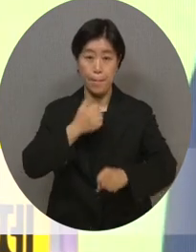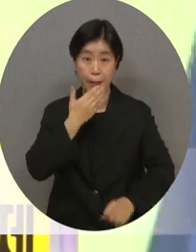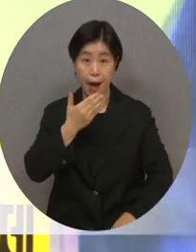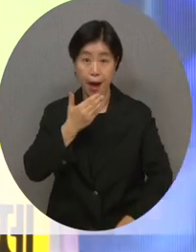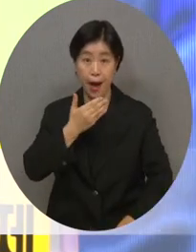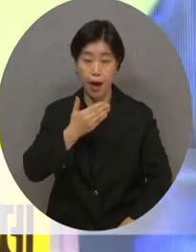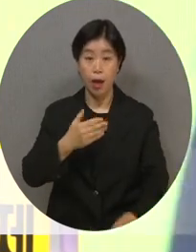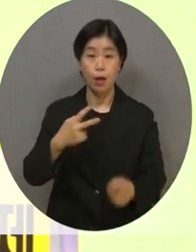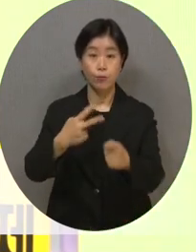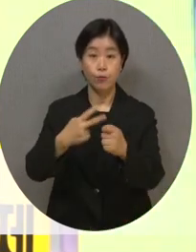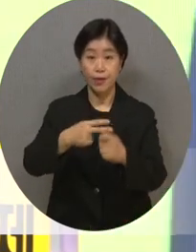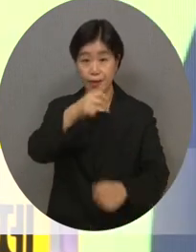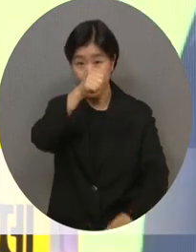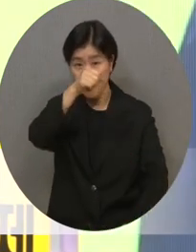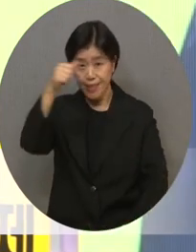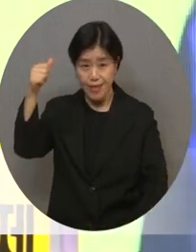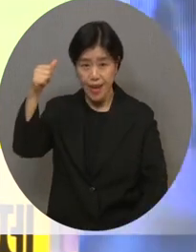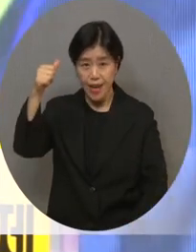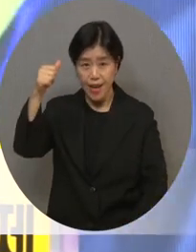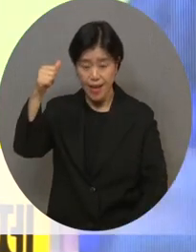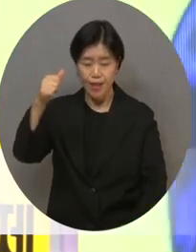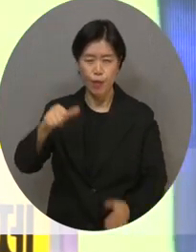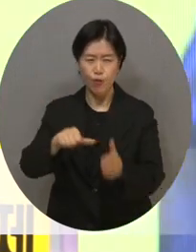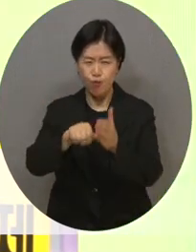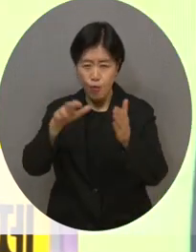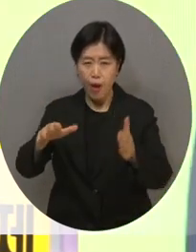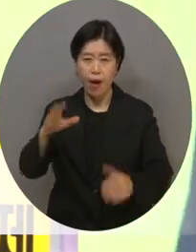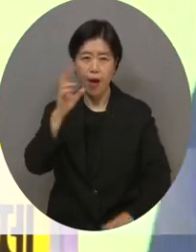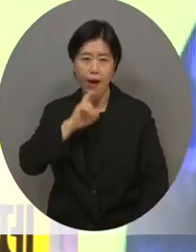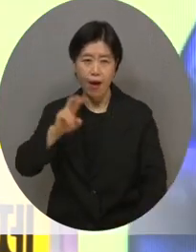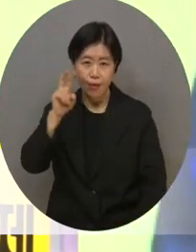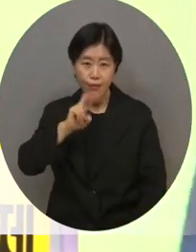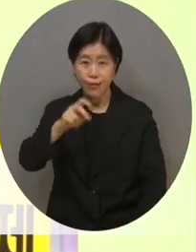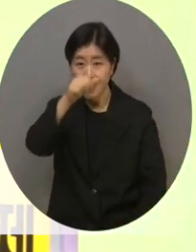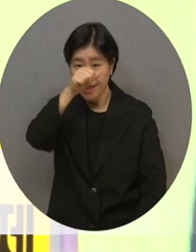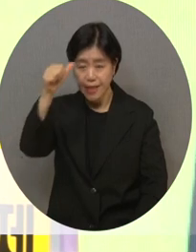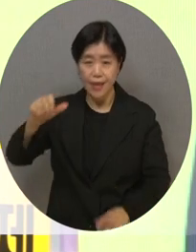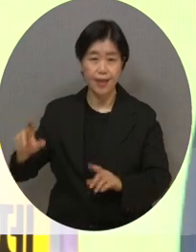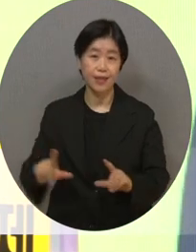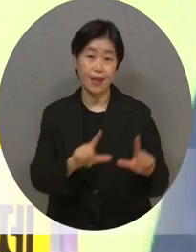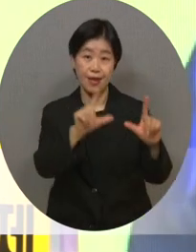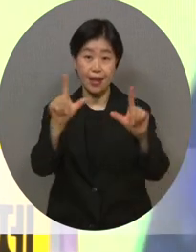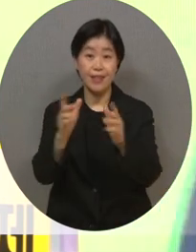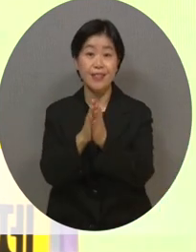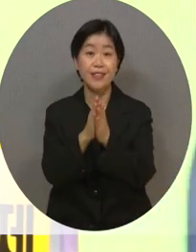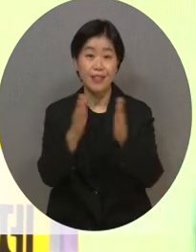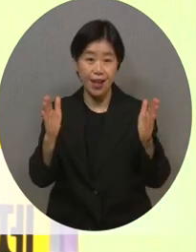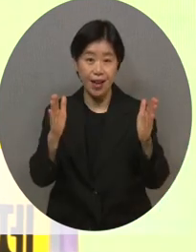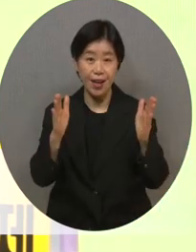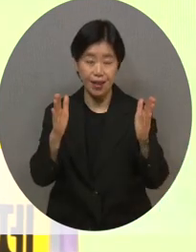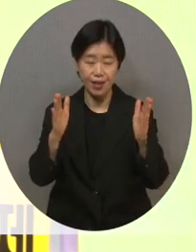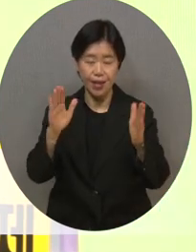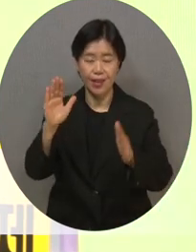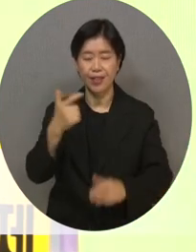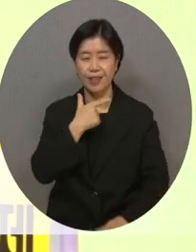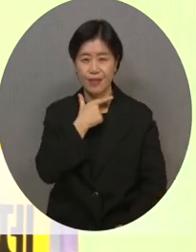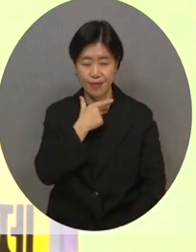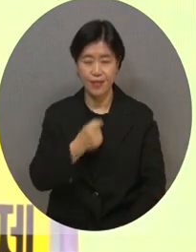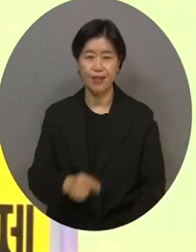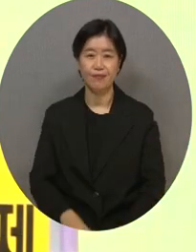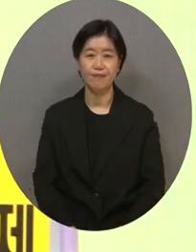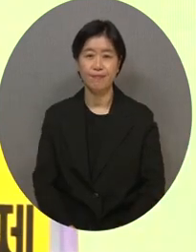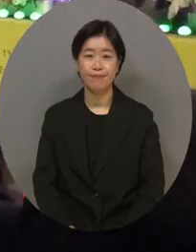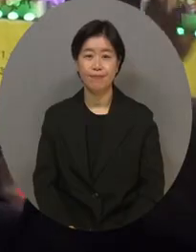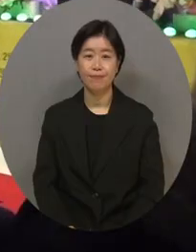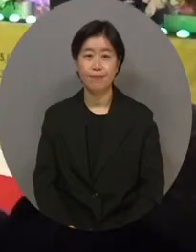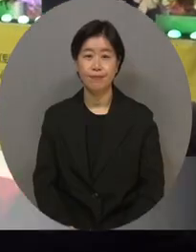인생, 스타의 인생, 가수관의 인생을 살아가는 시작이 되기를 간절히 소망합니다.